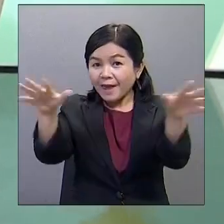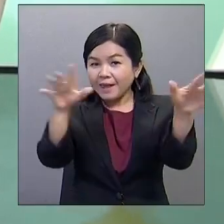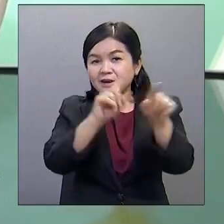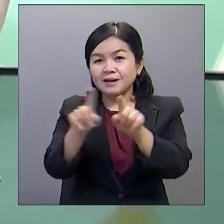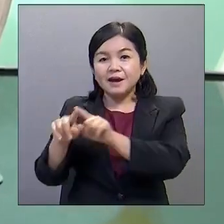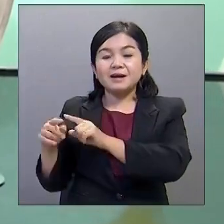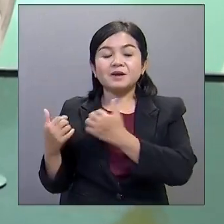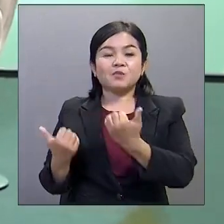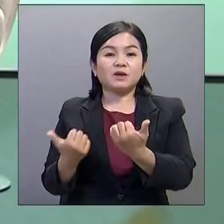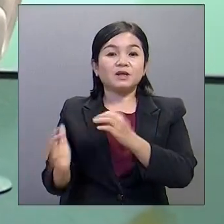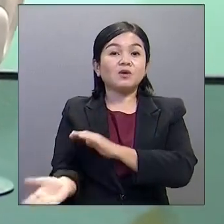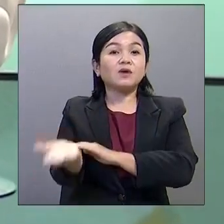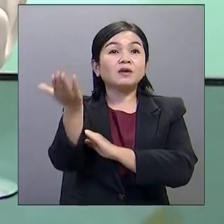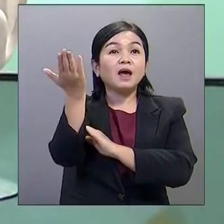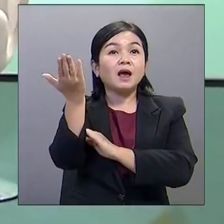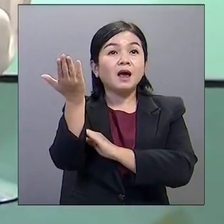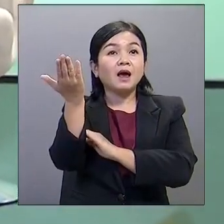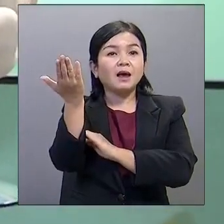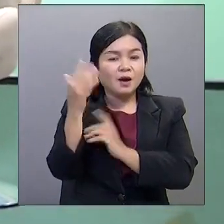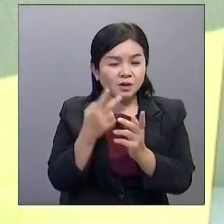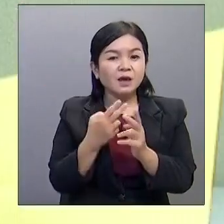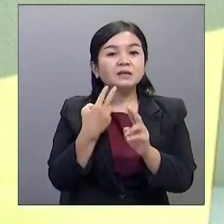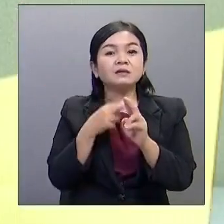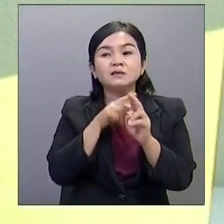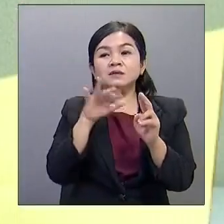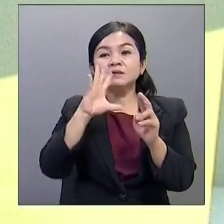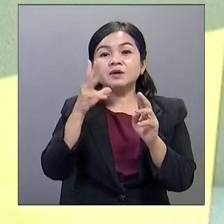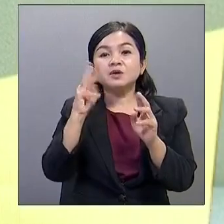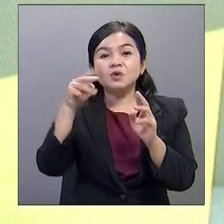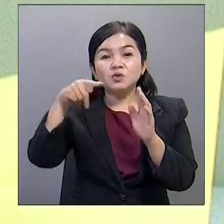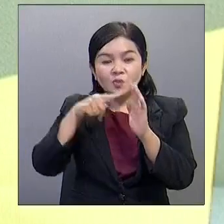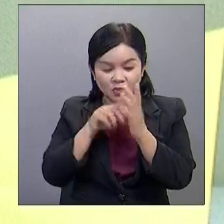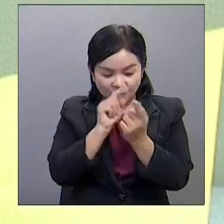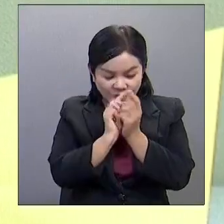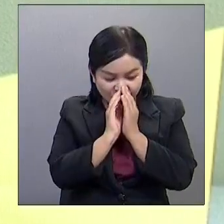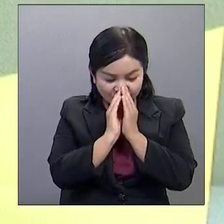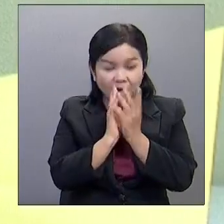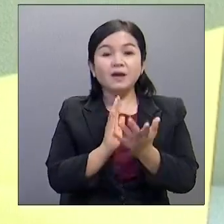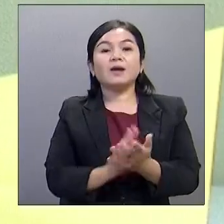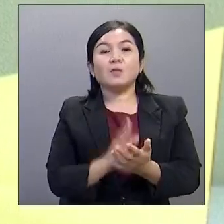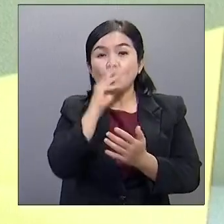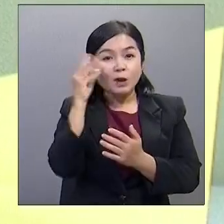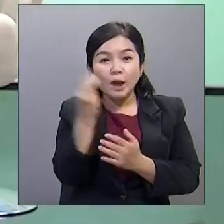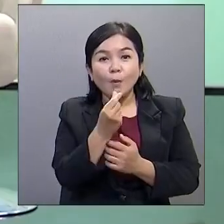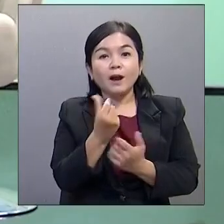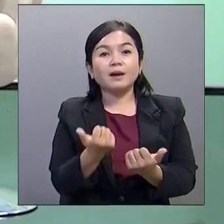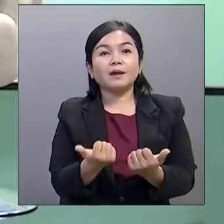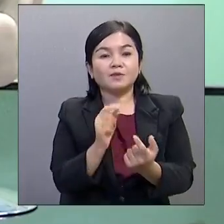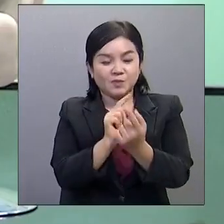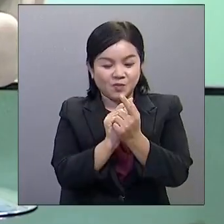ยยิ้มเช้าวันนี้ด้วยนะครับคุณผู้ชมพัชชมพู่พัชชาสวัสดีครับ สวัสดีค่ะคุณต๊อบแหมลิ้นพันแต่เช้านะคะ สว ั สด ี ค่ะ สว ั สด ี ค ่ ะ